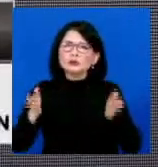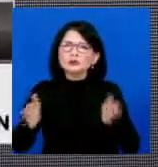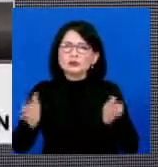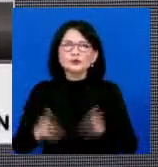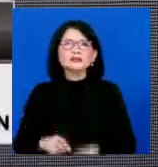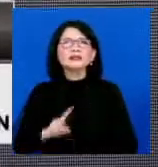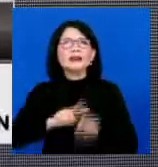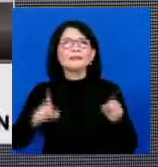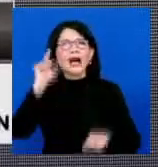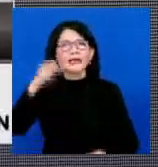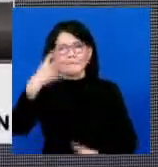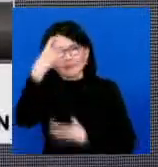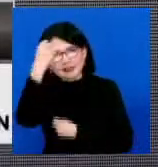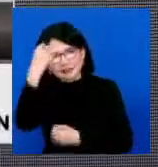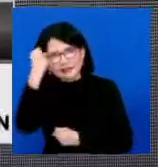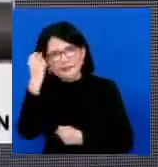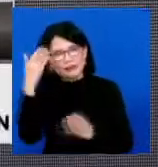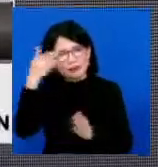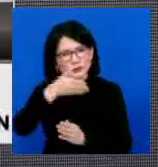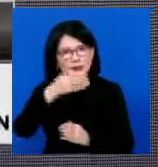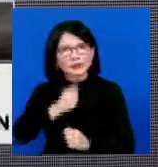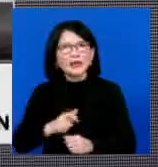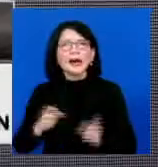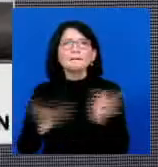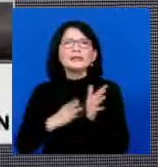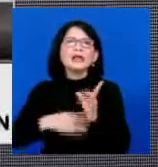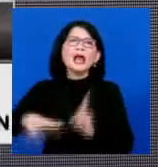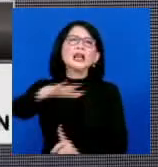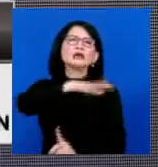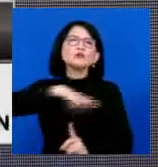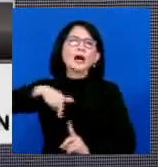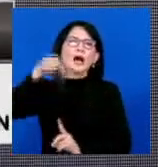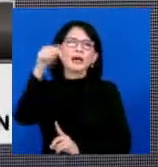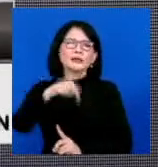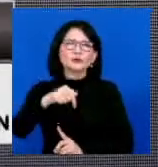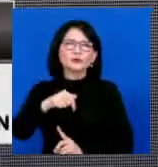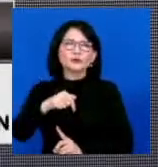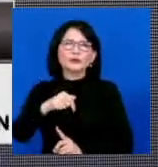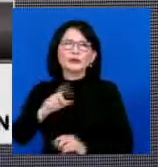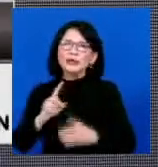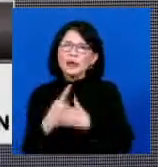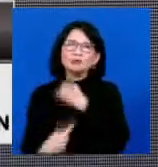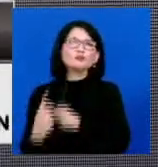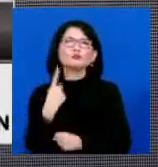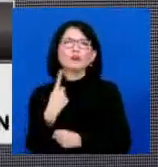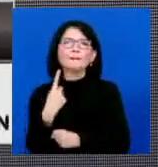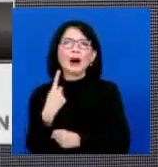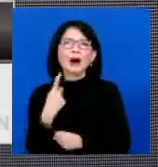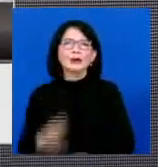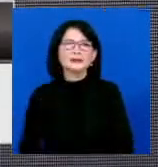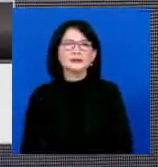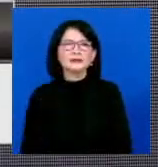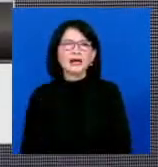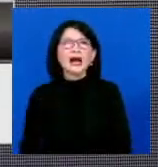prinsip-prinsip yang perlu dipatuhi masalah lingkungan adalah hal yang mendapatkan prioritas kemudian